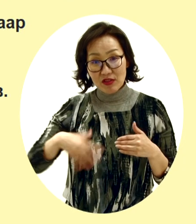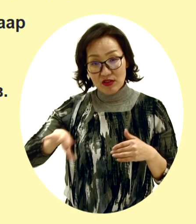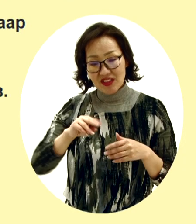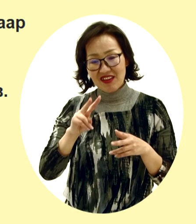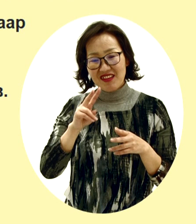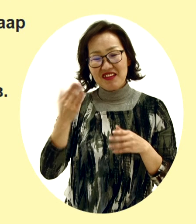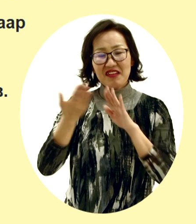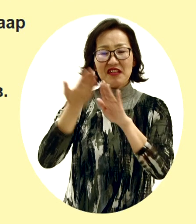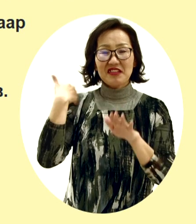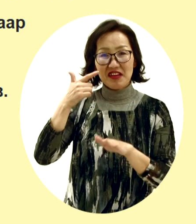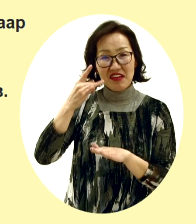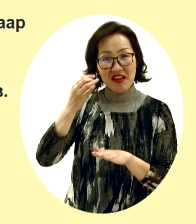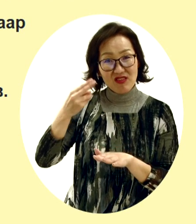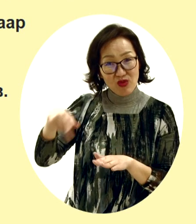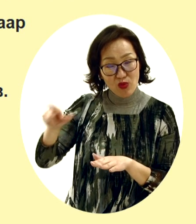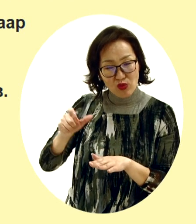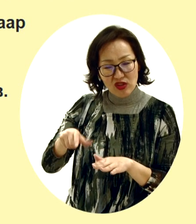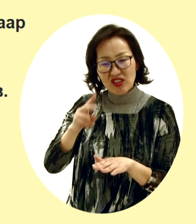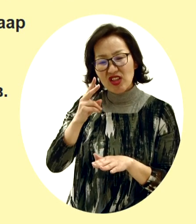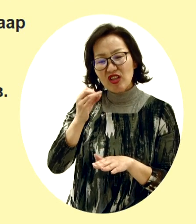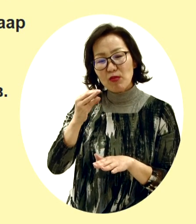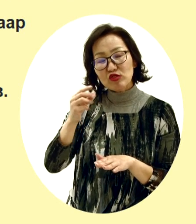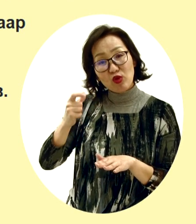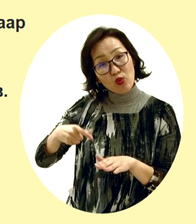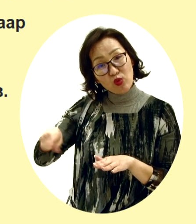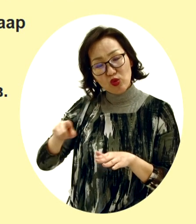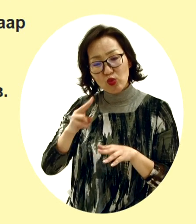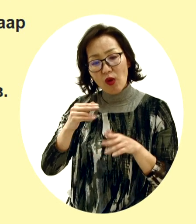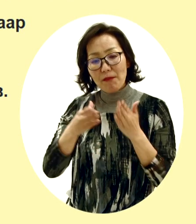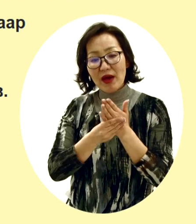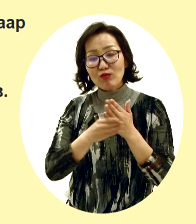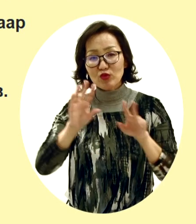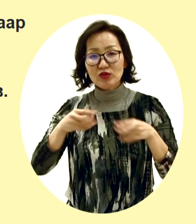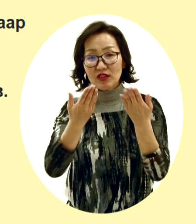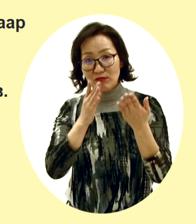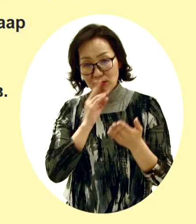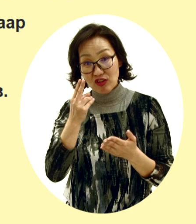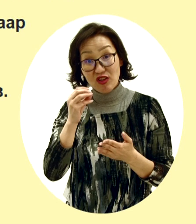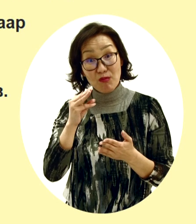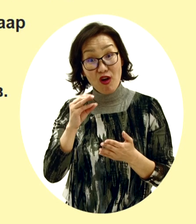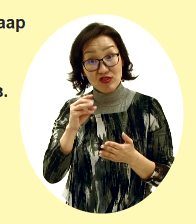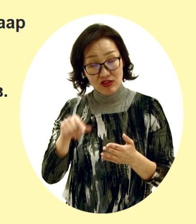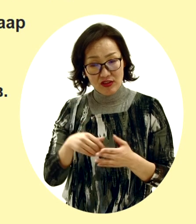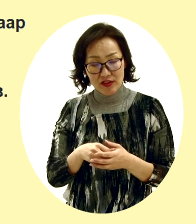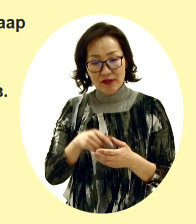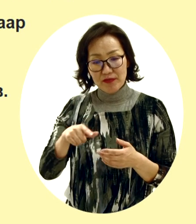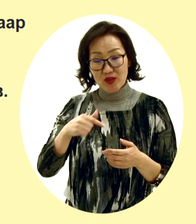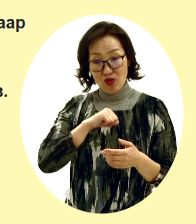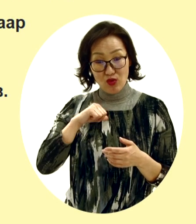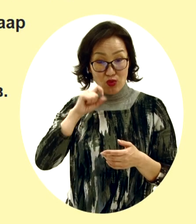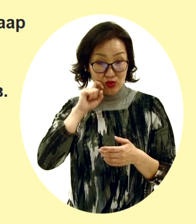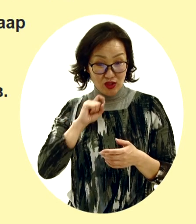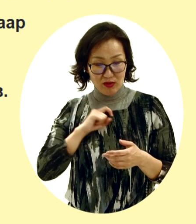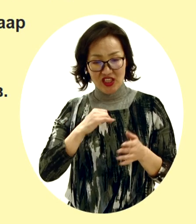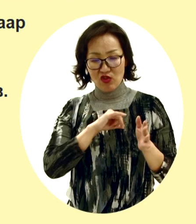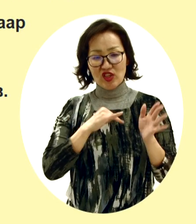нь эртний грекийн уран илтгэгч Демоспен гэдэг хүний тухай сонирхолтой баримтыг та бүхэнд уншиж өгье. Тэрээр хүн өөрөө